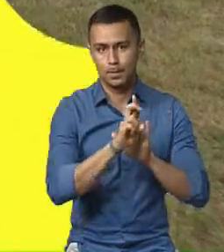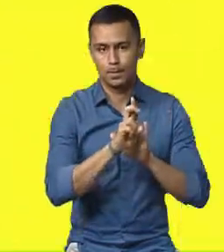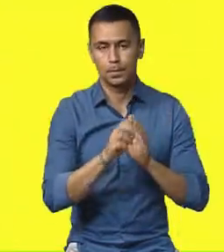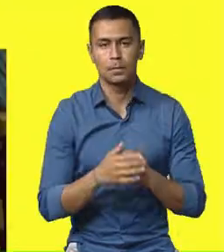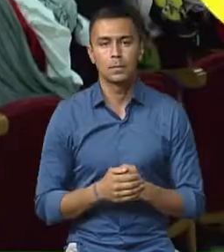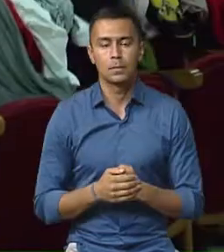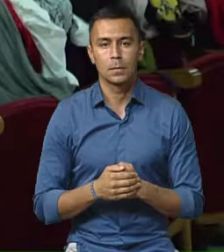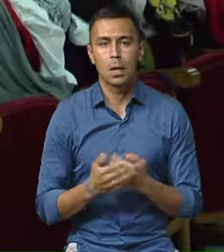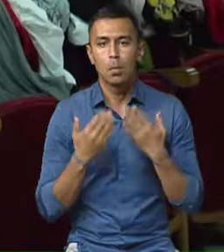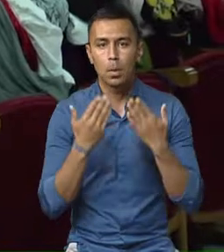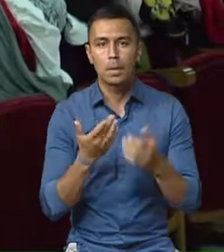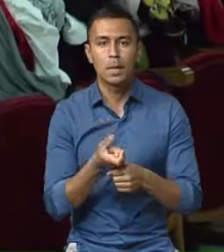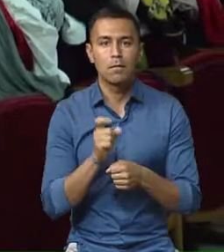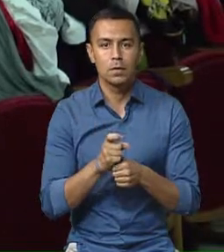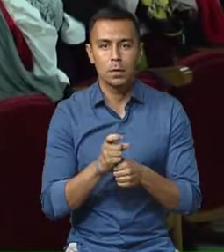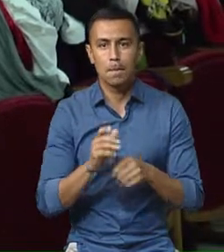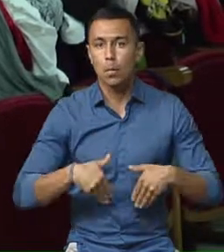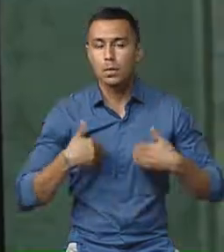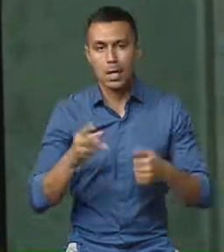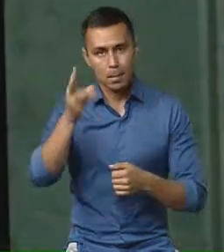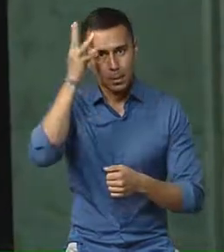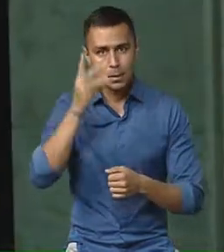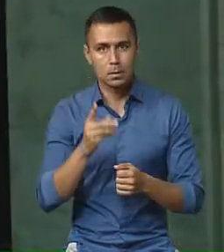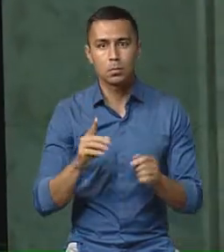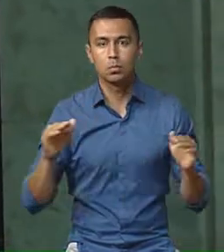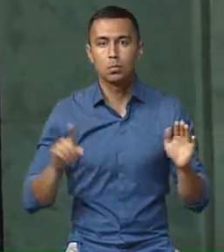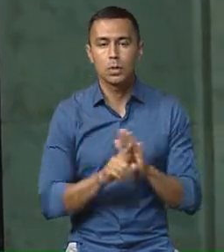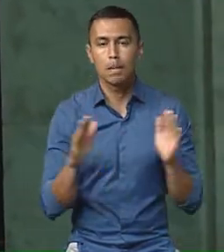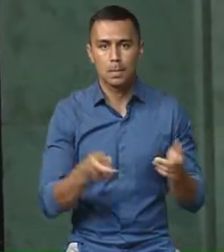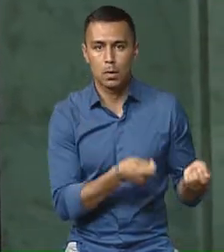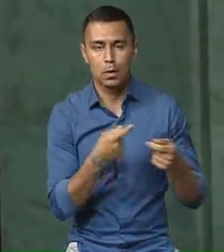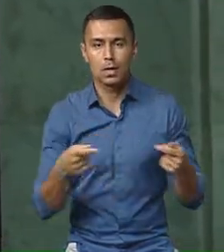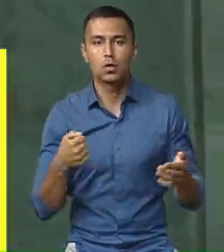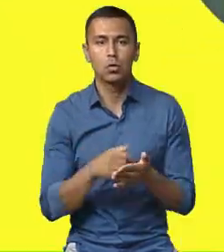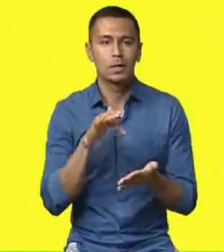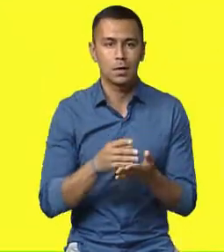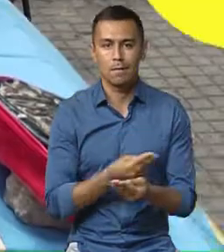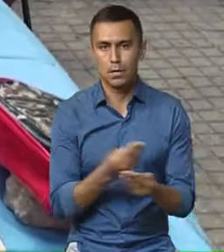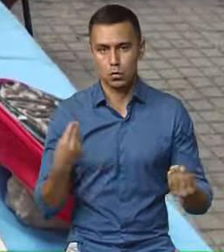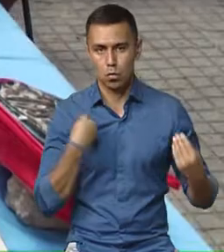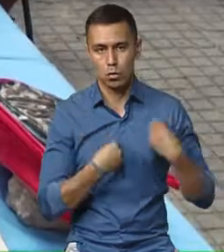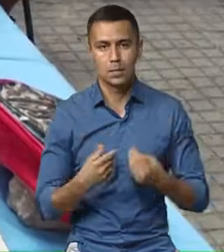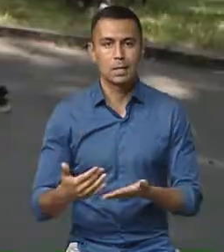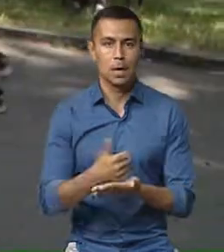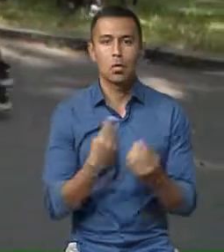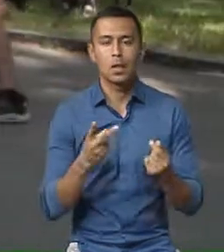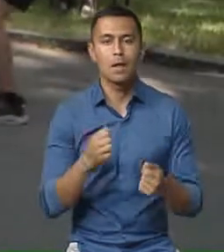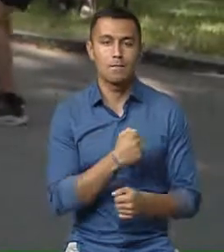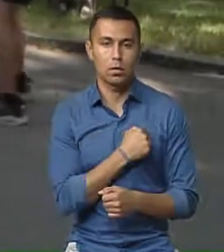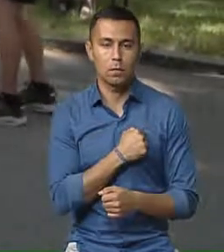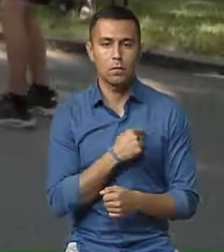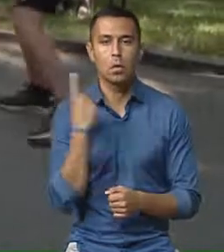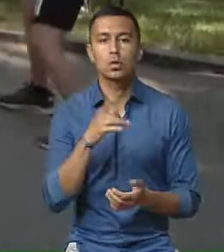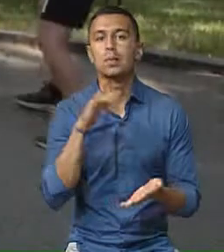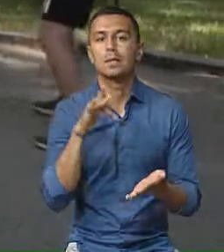приналежності. Попит перевищує пропозицію. Хмельничани стали менше приносити речей до центрів видачі одягу. Збирали гроші для військових. В